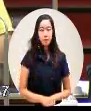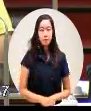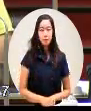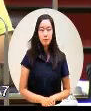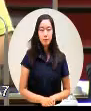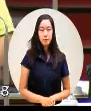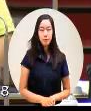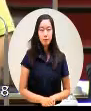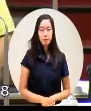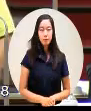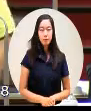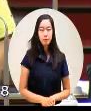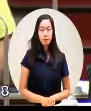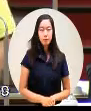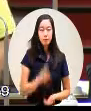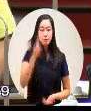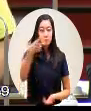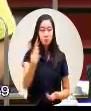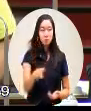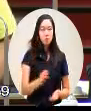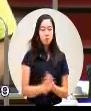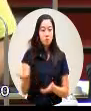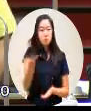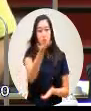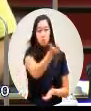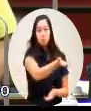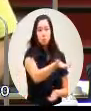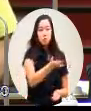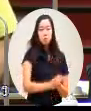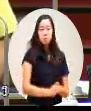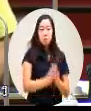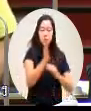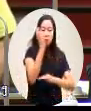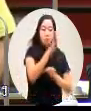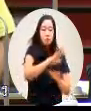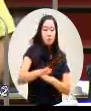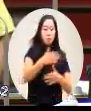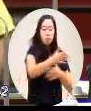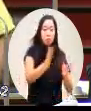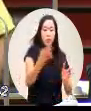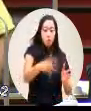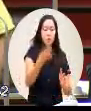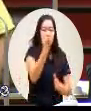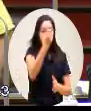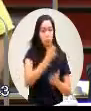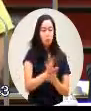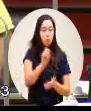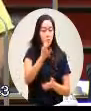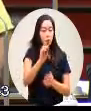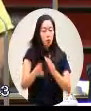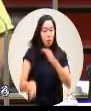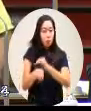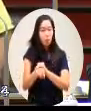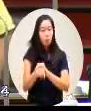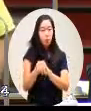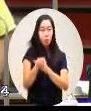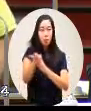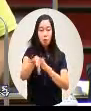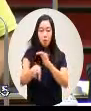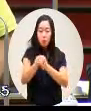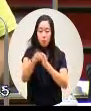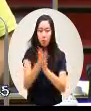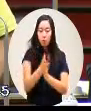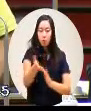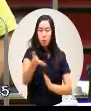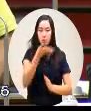这个移送到我们侦讯室去查查，有没有违反这个利益输送的问